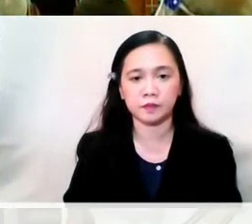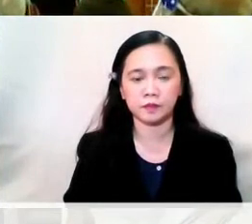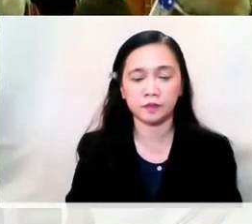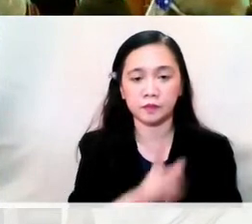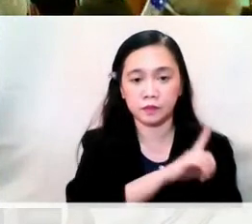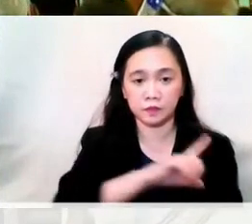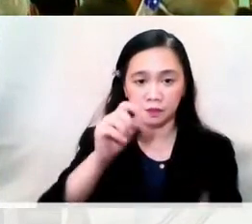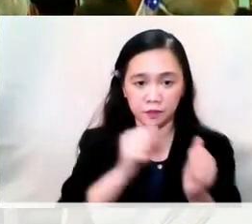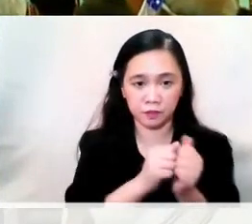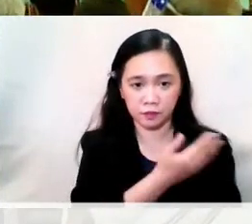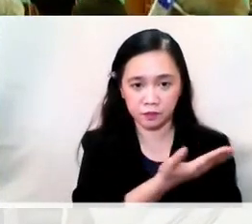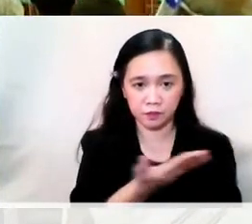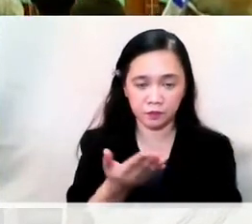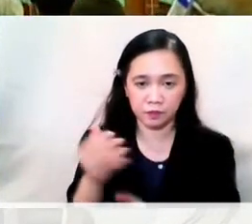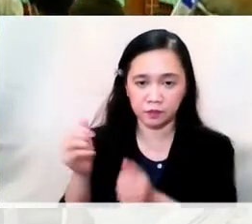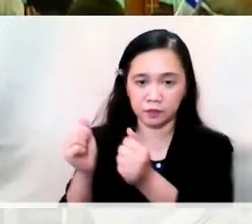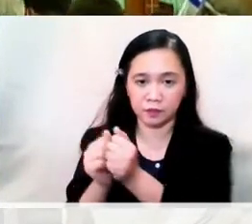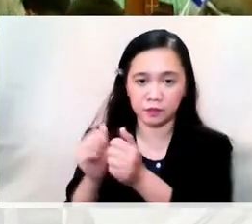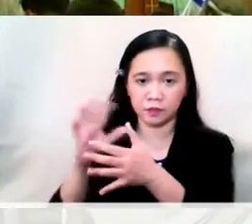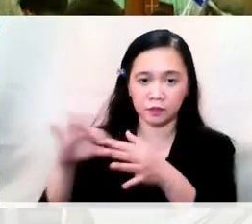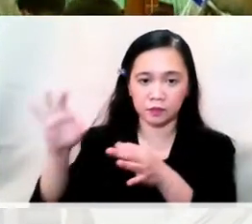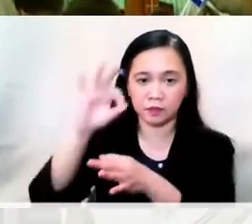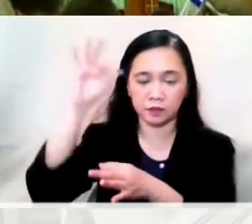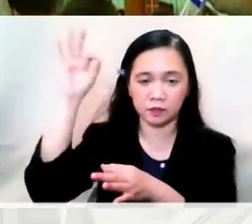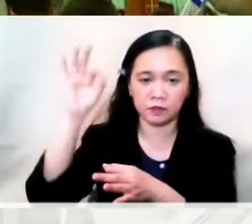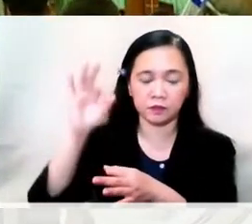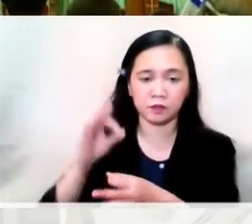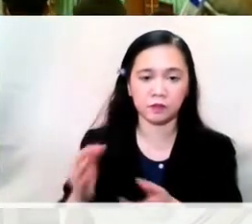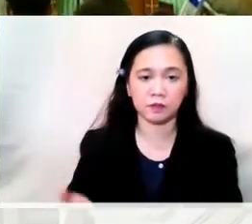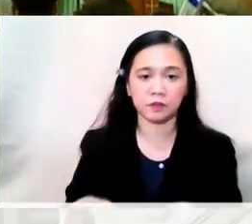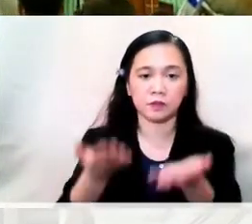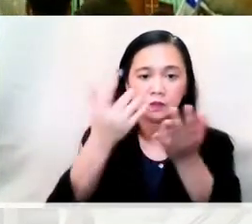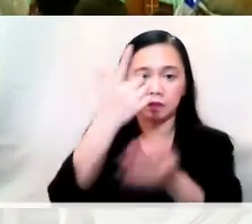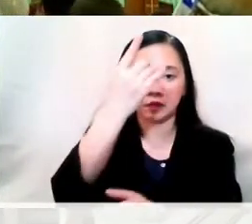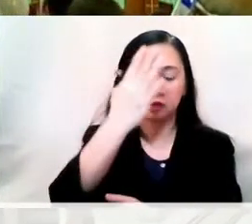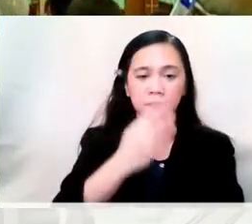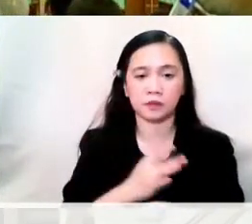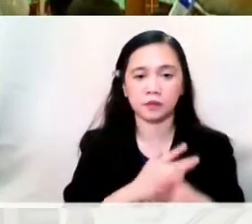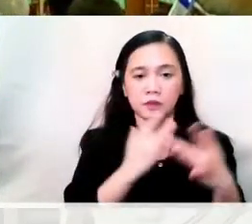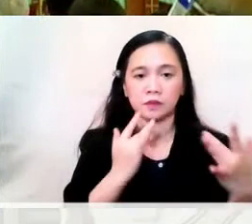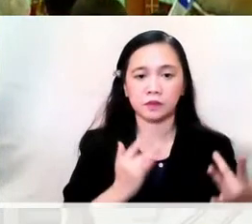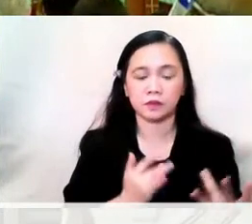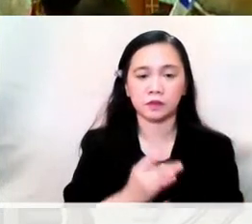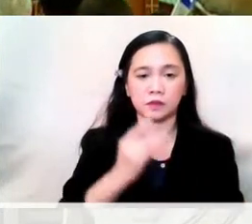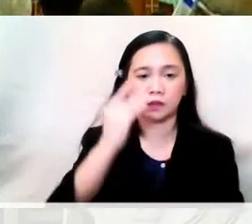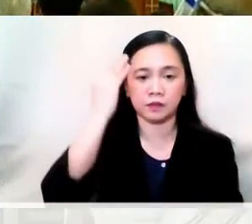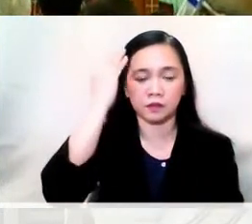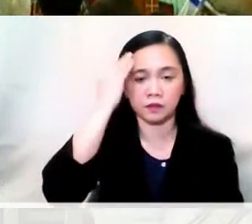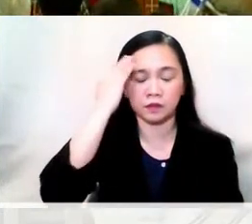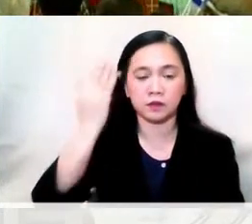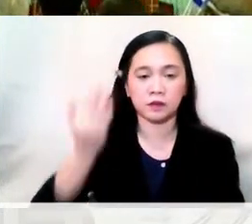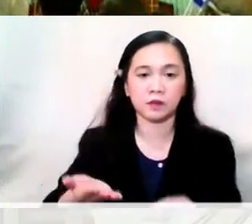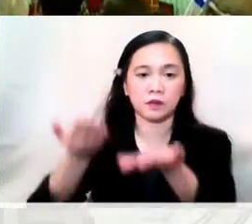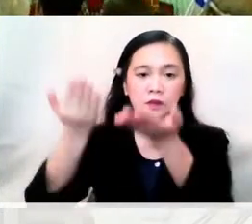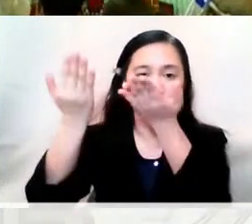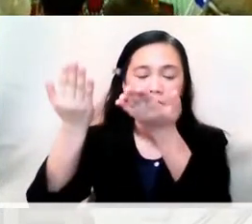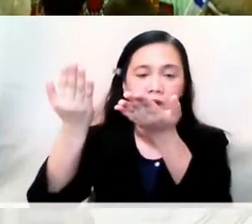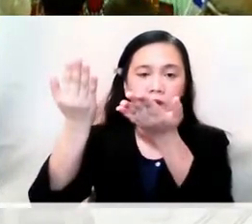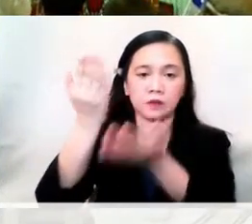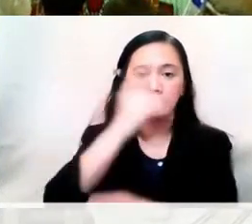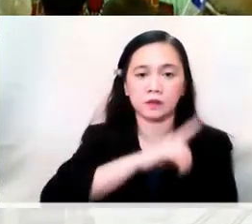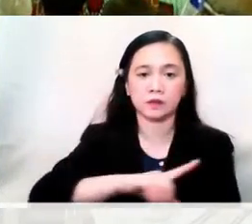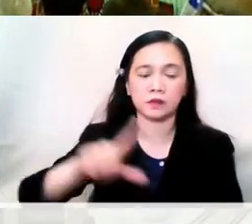Sumainyo ang Panginoon. At sumaiyo rin. Itaas sa Diyos ang inyong puso't diwa. Itinaas na namin sa